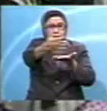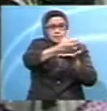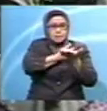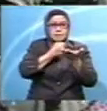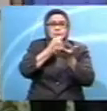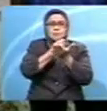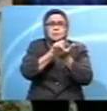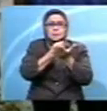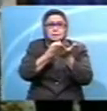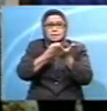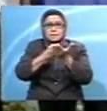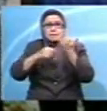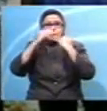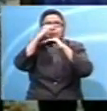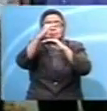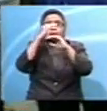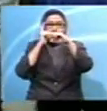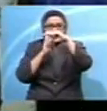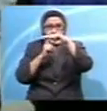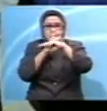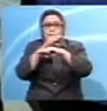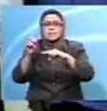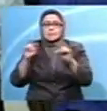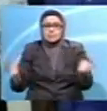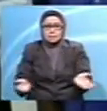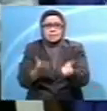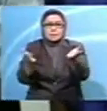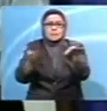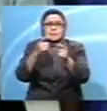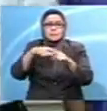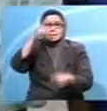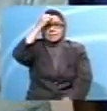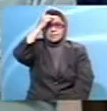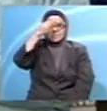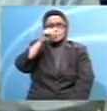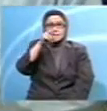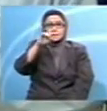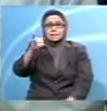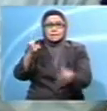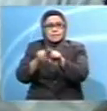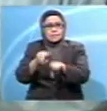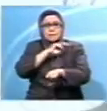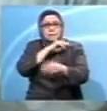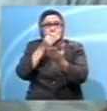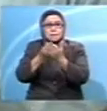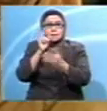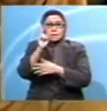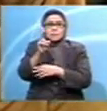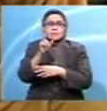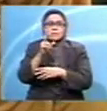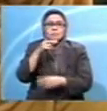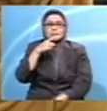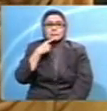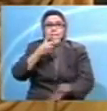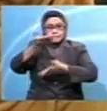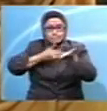pendapatan berada pada paras positif dan memberangsangkan Datuk Seri Ahmad Husni yang juga menteri kewangan kedua bercakap